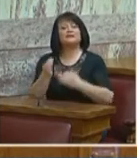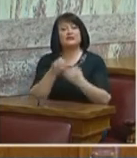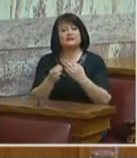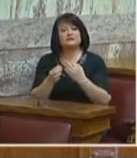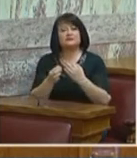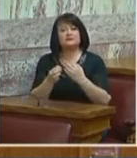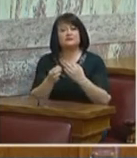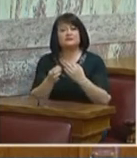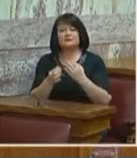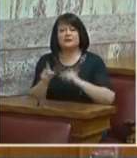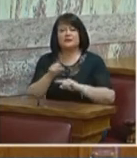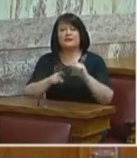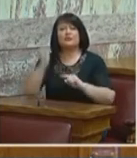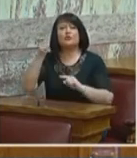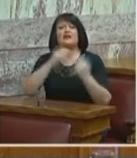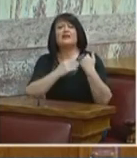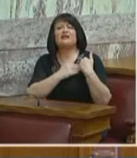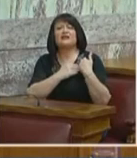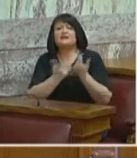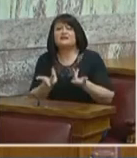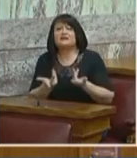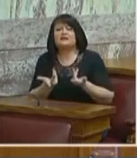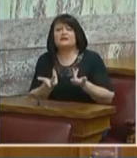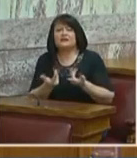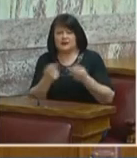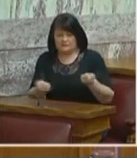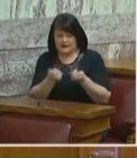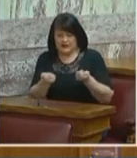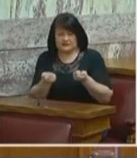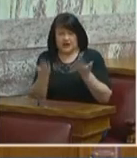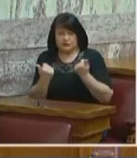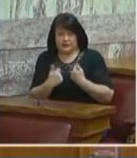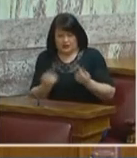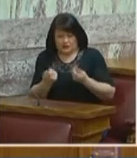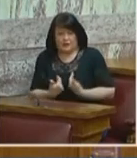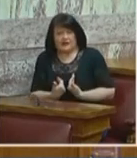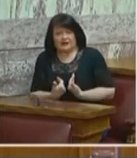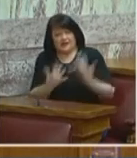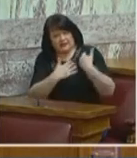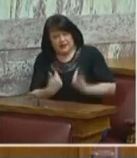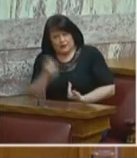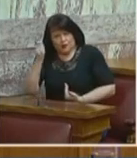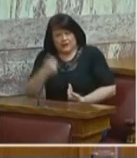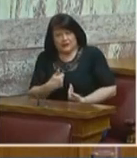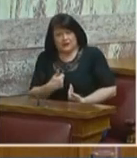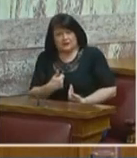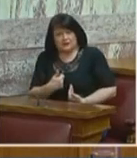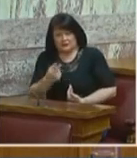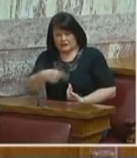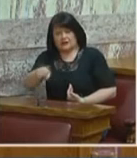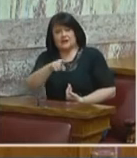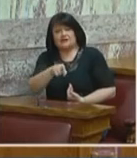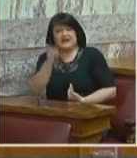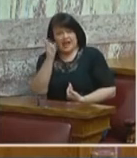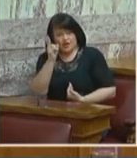ποιες πολιτικές ευθύνες να λάβουμε, για πράξεις τις οποίες δεν διαπράξαμε. Εσείς θα λαμβάνετε ευθύνη ενοχής για